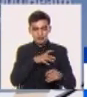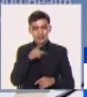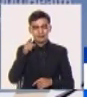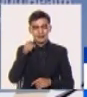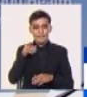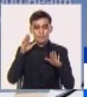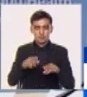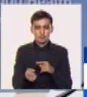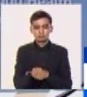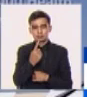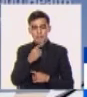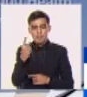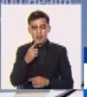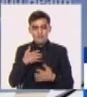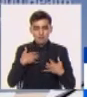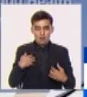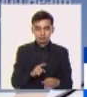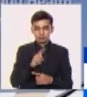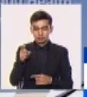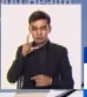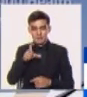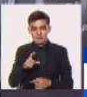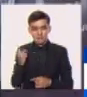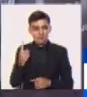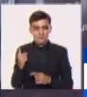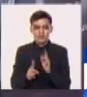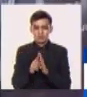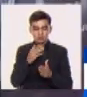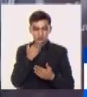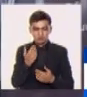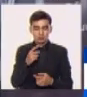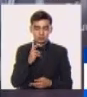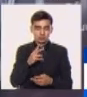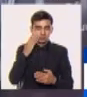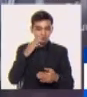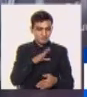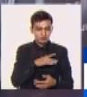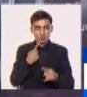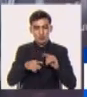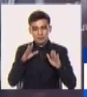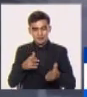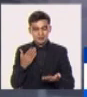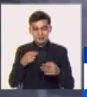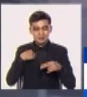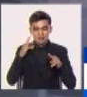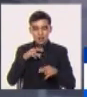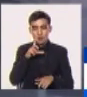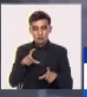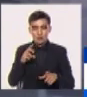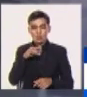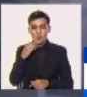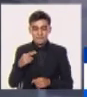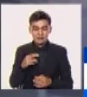вирус впервые перешел от животного к человеку. Чтобы замедлить распространение COVID и призвать людей соблюдать